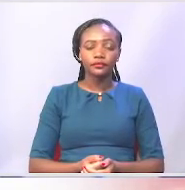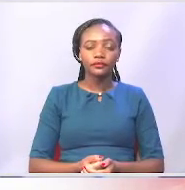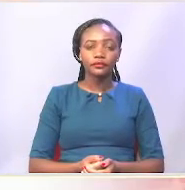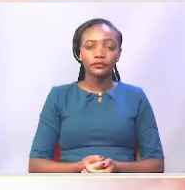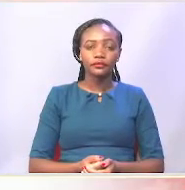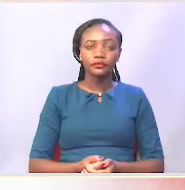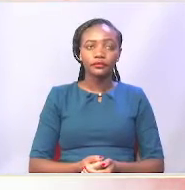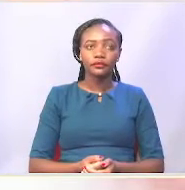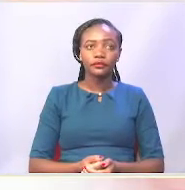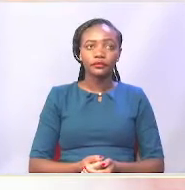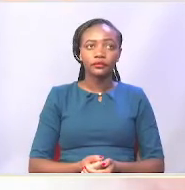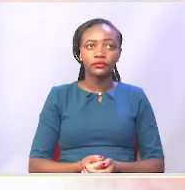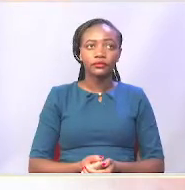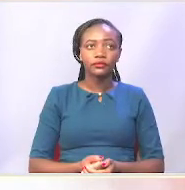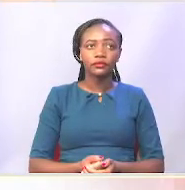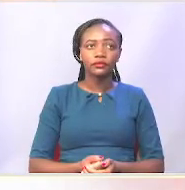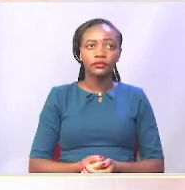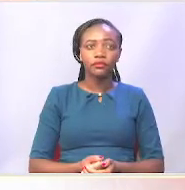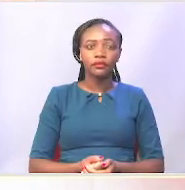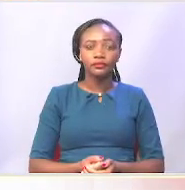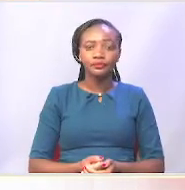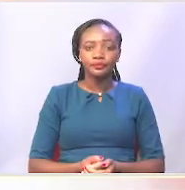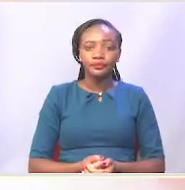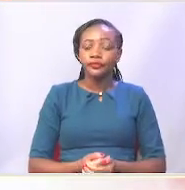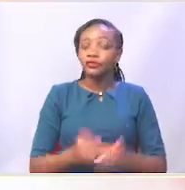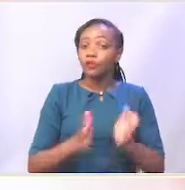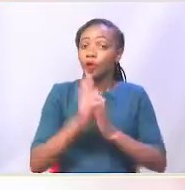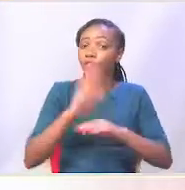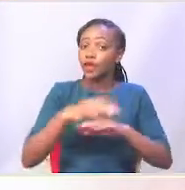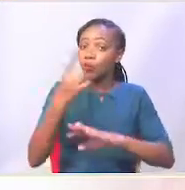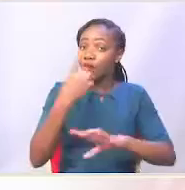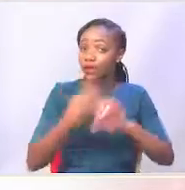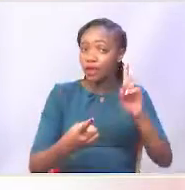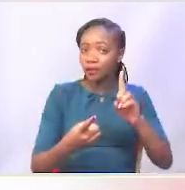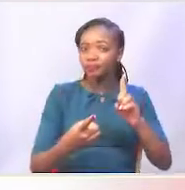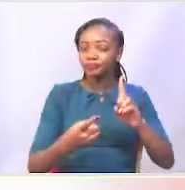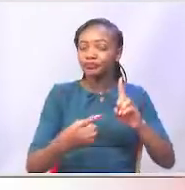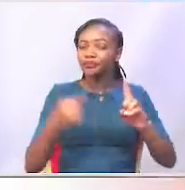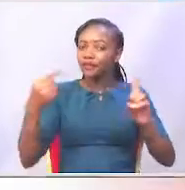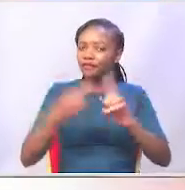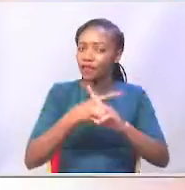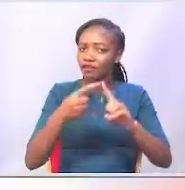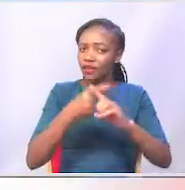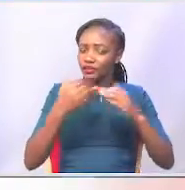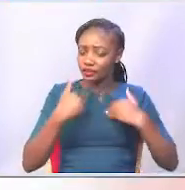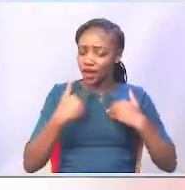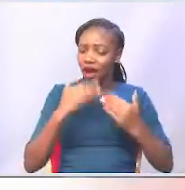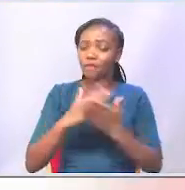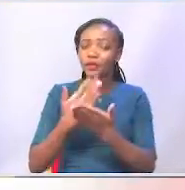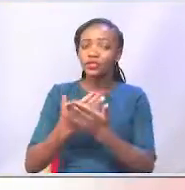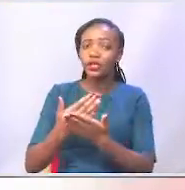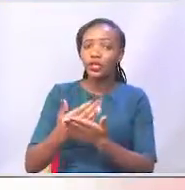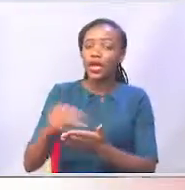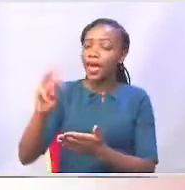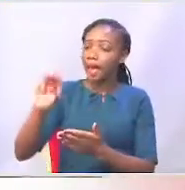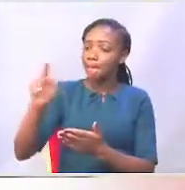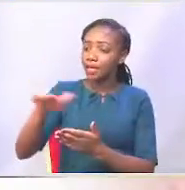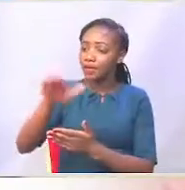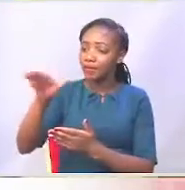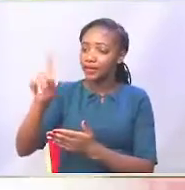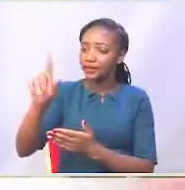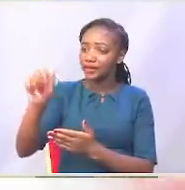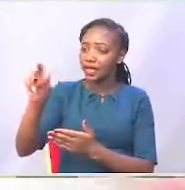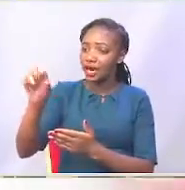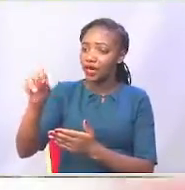hiyo. Kwa zaidi ya kipindi cha mwaka mmoja, tofauti kati ya mbunge wa Kandoi wa Fulu wa Munyinyi, mwenzake